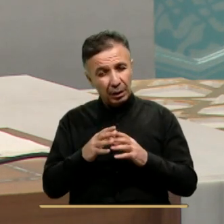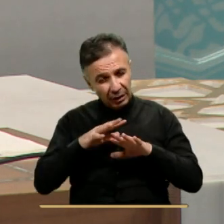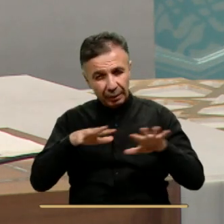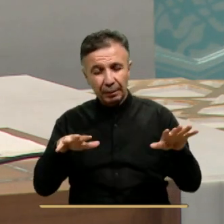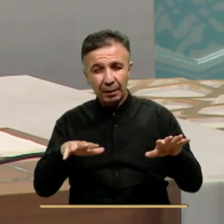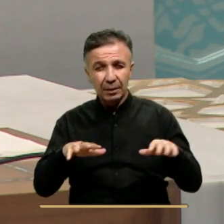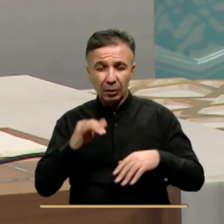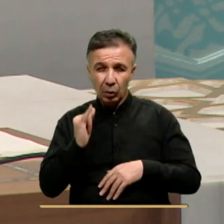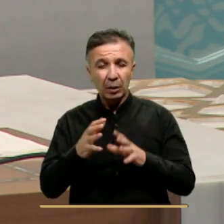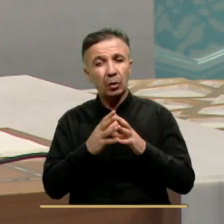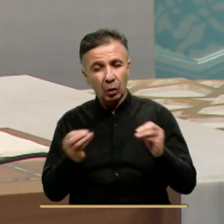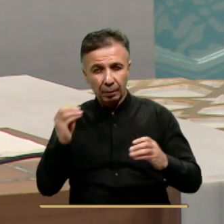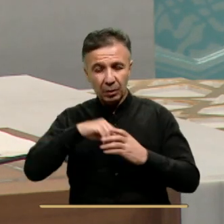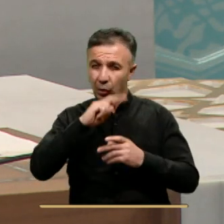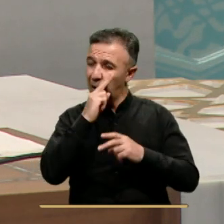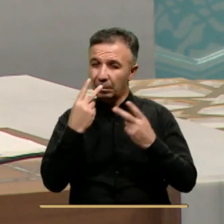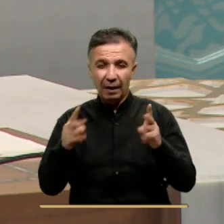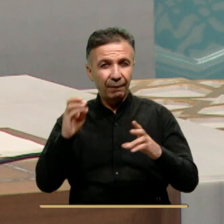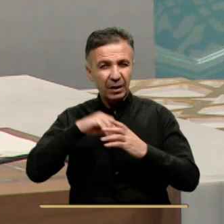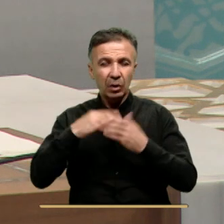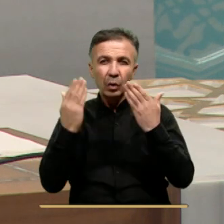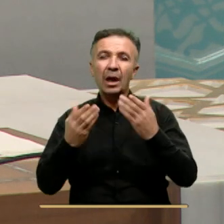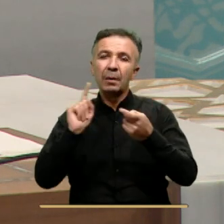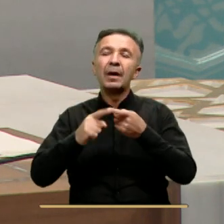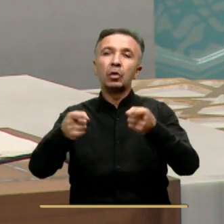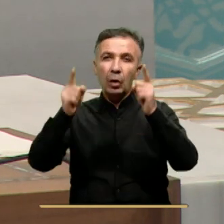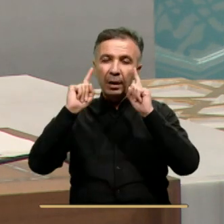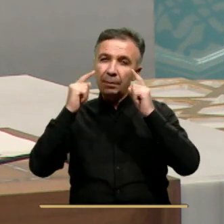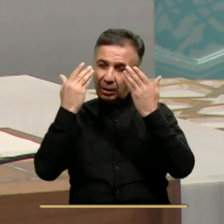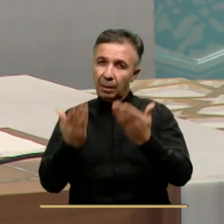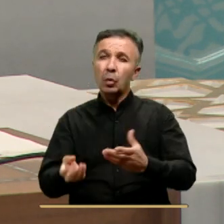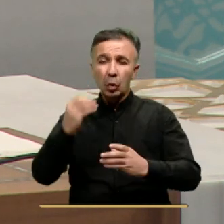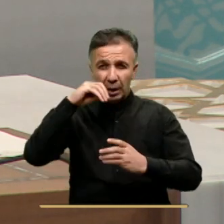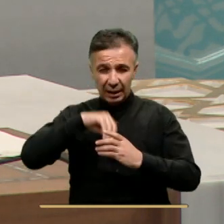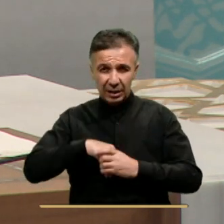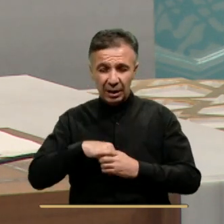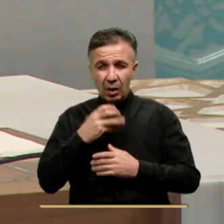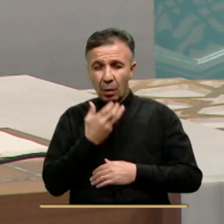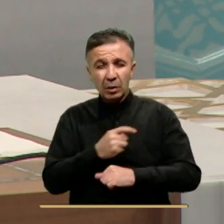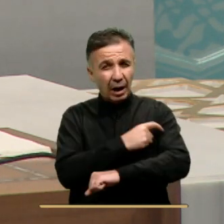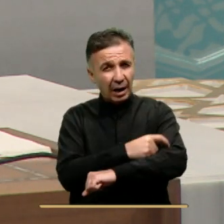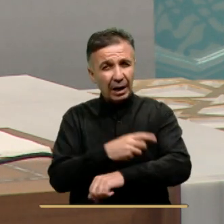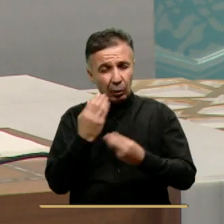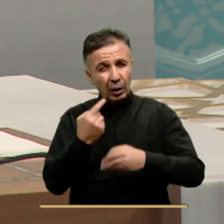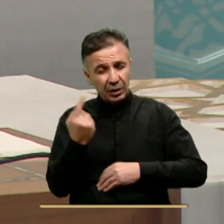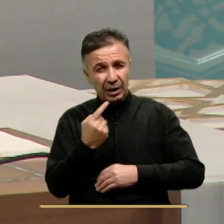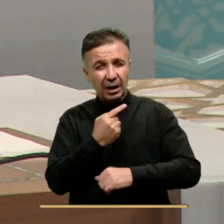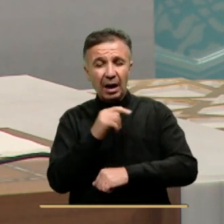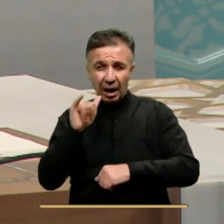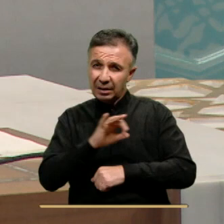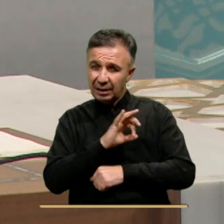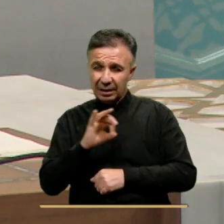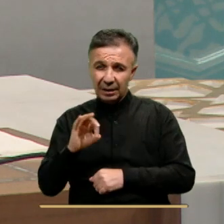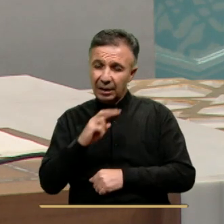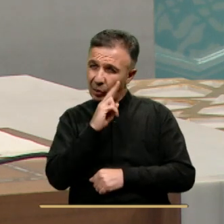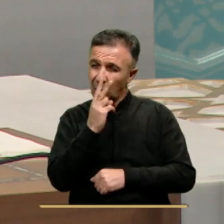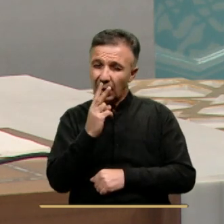günahlarımızın affı için dualarımızın ve tövbelerimiz kabulü için ömrümüzü haramlarla haksızlıklarla